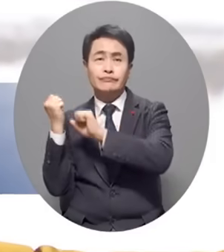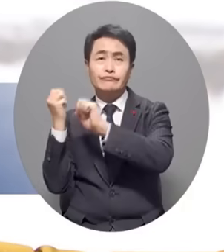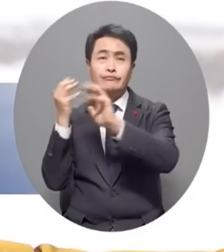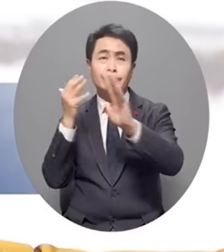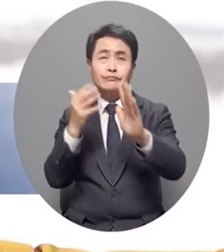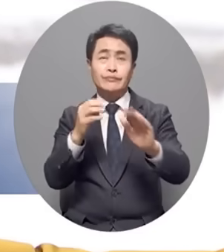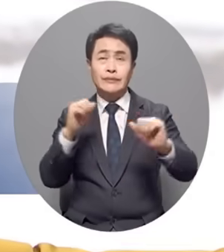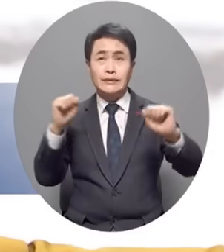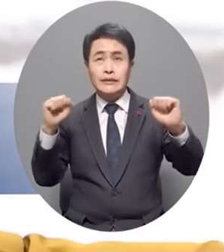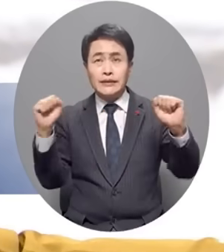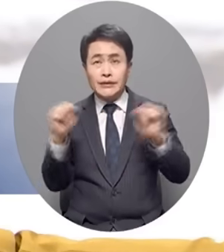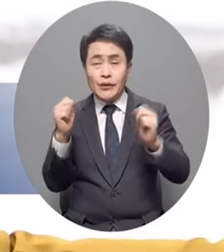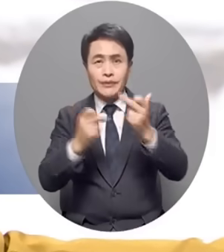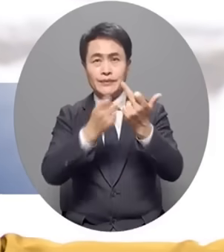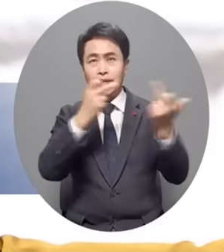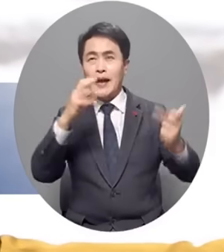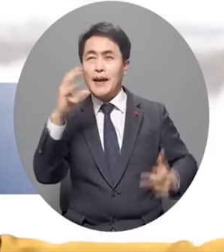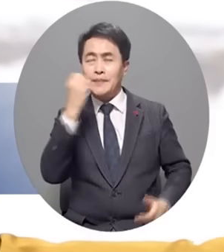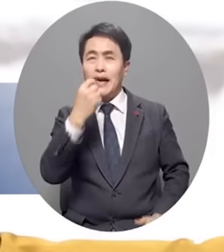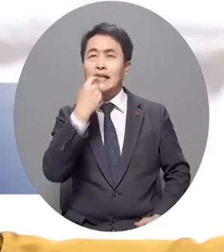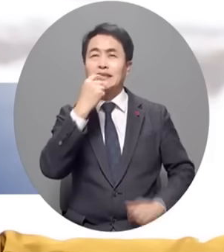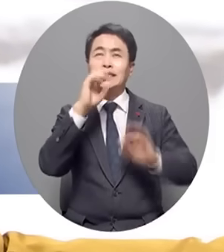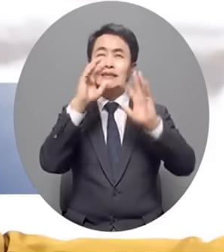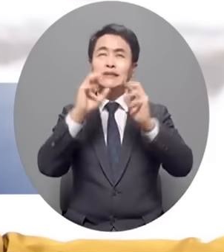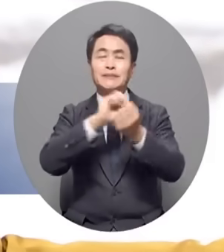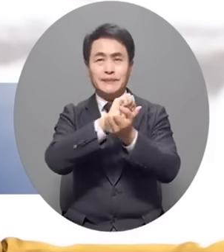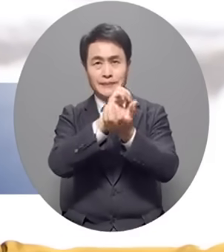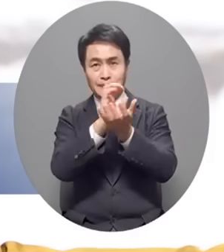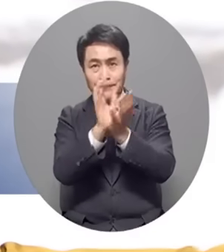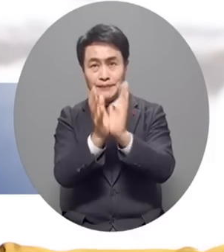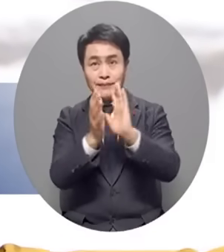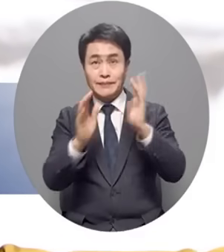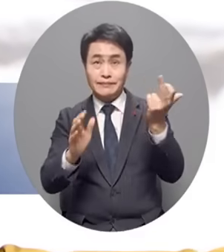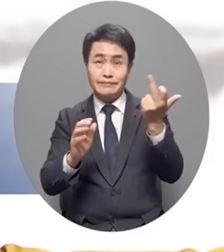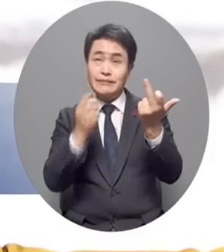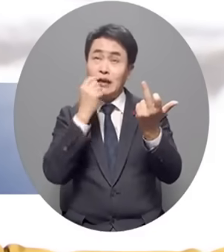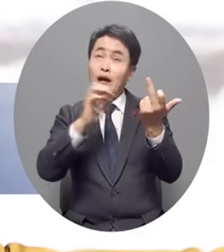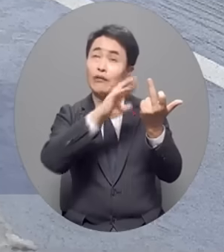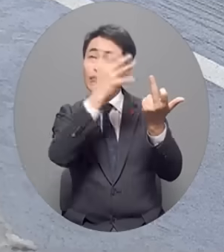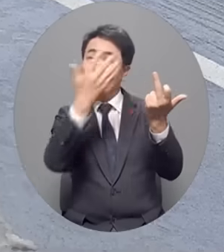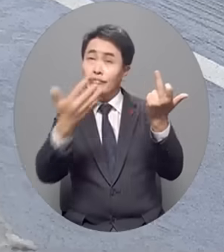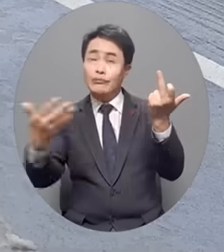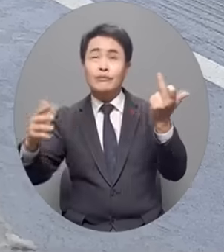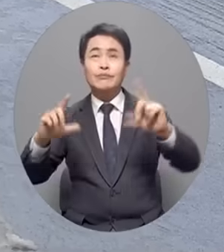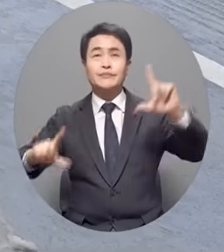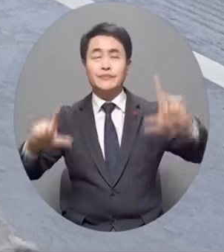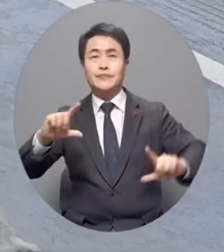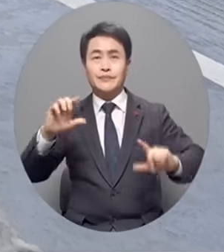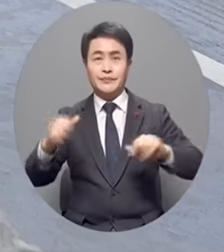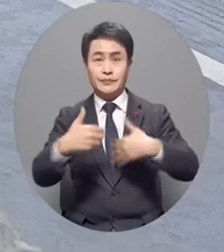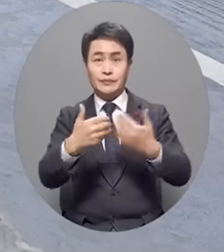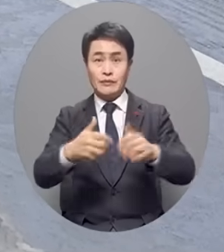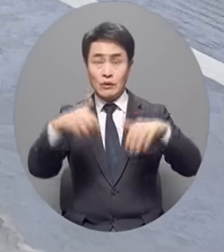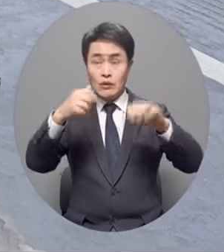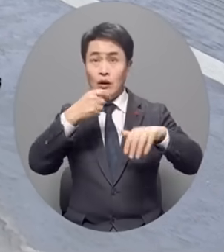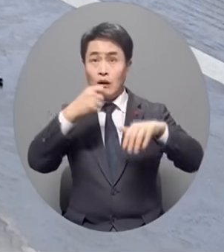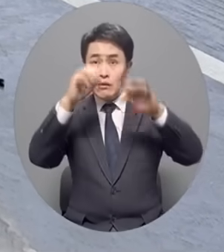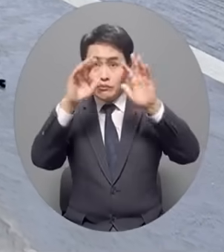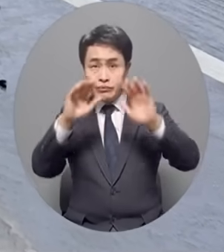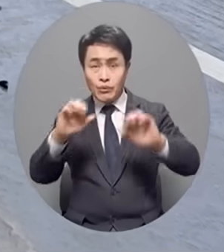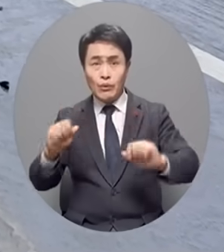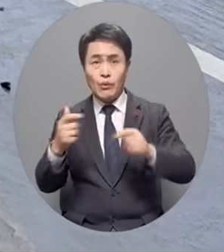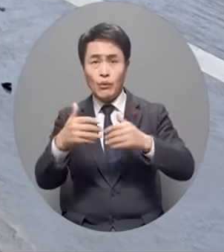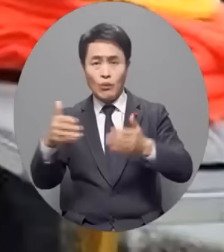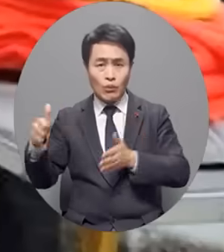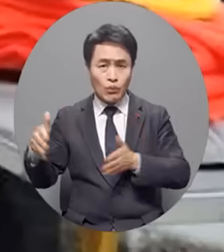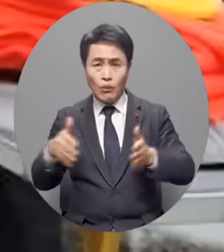겨울산의 매력이라면 그래도 눈꽃이 피고 뭐 산고대가 피어서 너무 좋습니다. 눈과 비가 동시에 내리면서